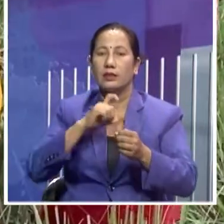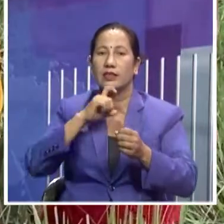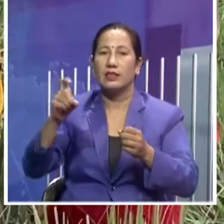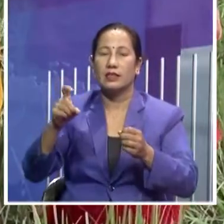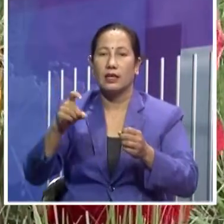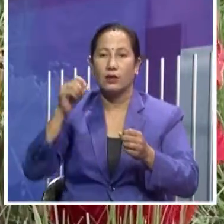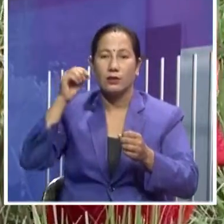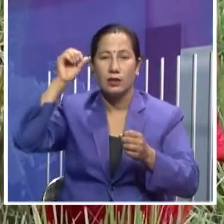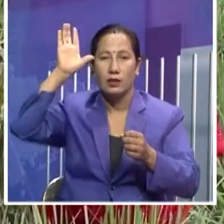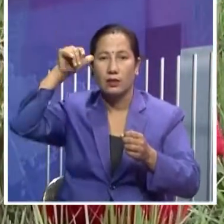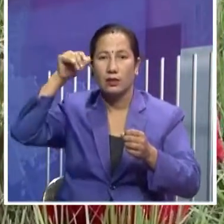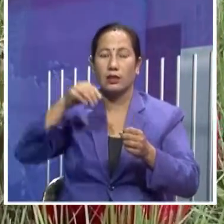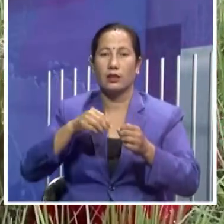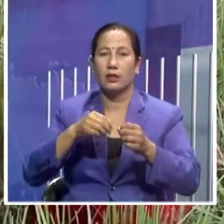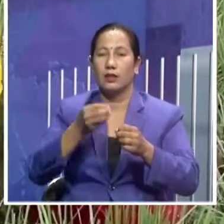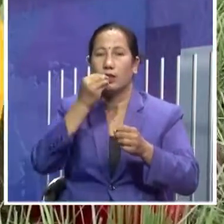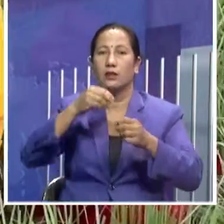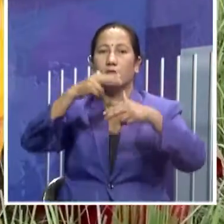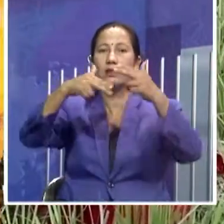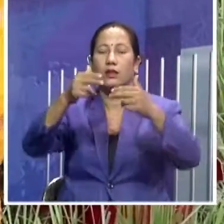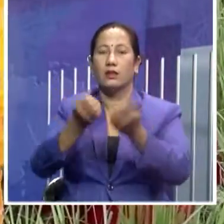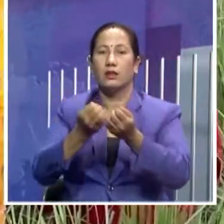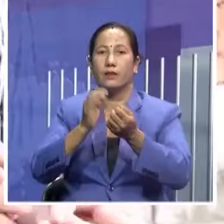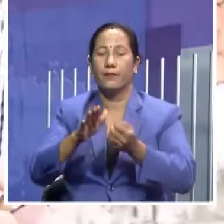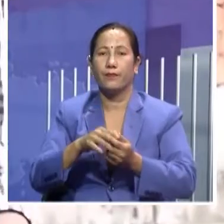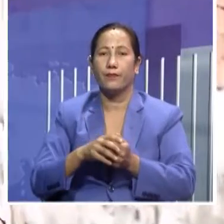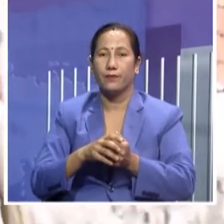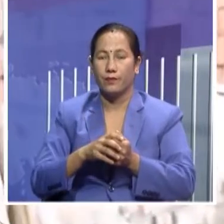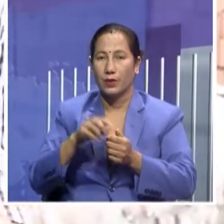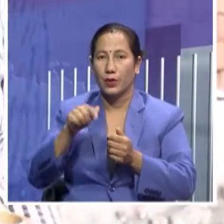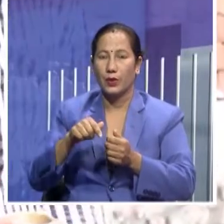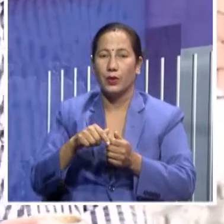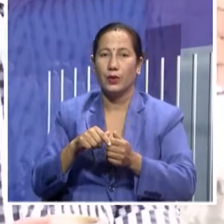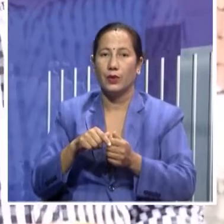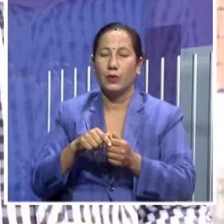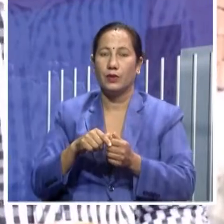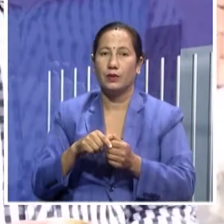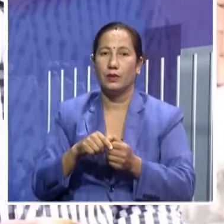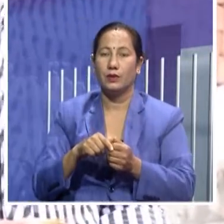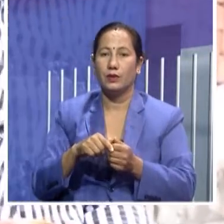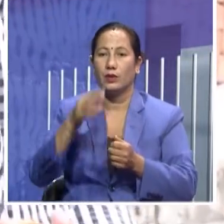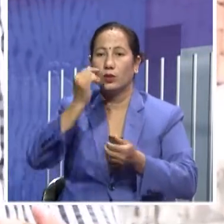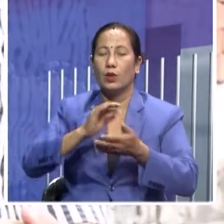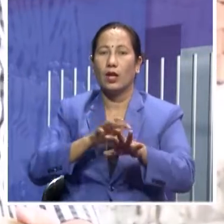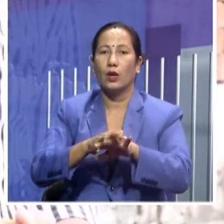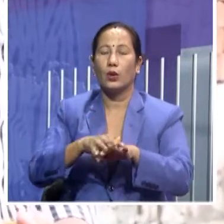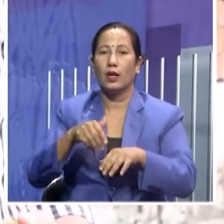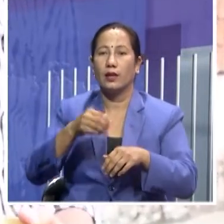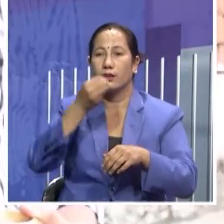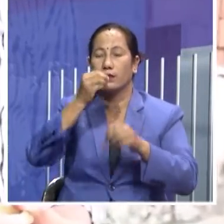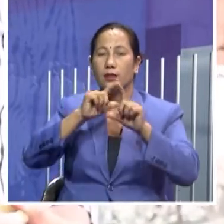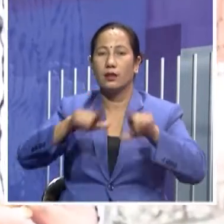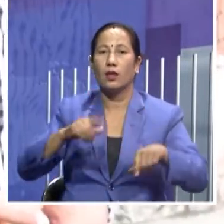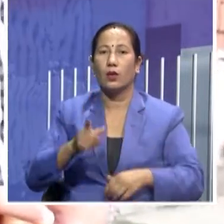कथा प्रवचन गर्ने चलन अनुसार तीनछट्टी पर्व मनाएका हुन्। यो चाहिँ छोराहरूको लागि बस्ने व्रत